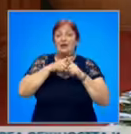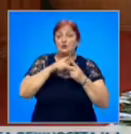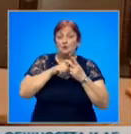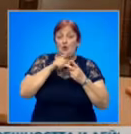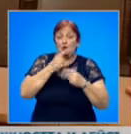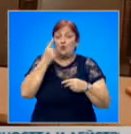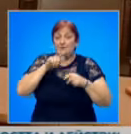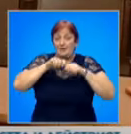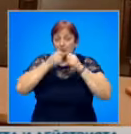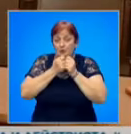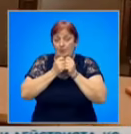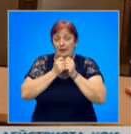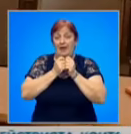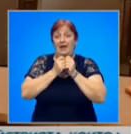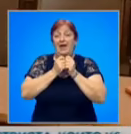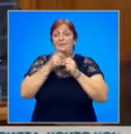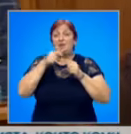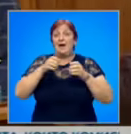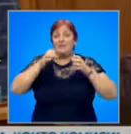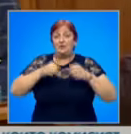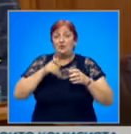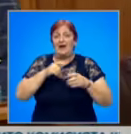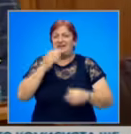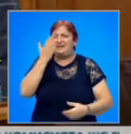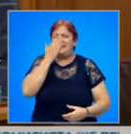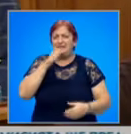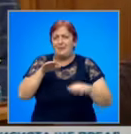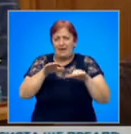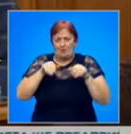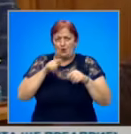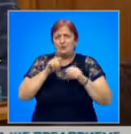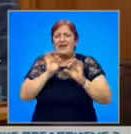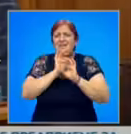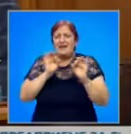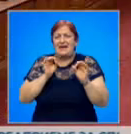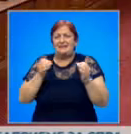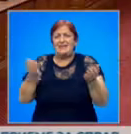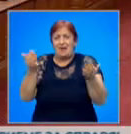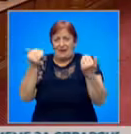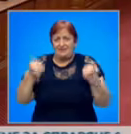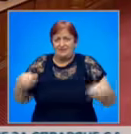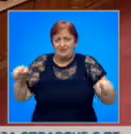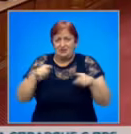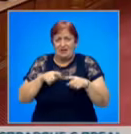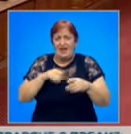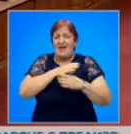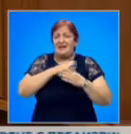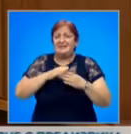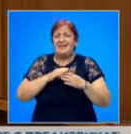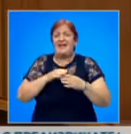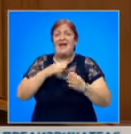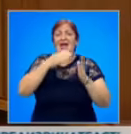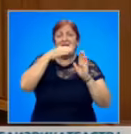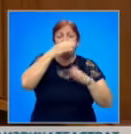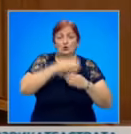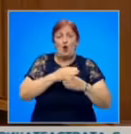там щупи процеса по правене на правителство. Това е един лицемерен парламент, който стана ясен пред всички. Изтече срокът на годност на